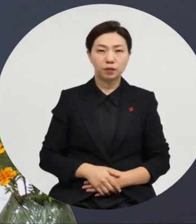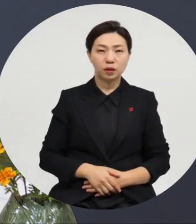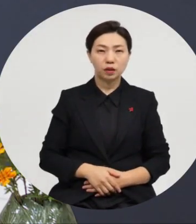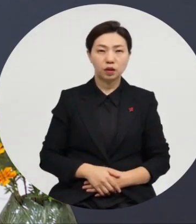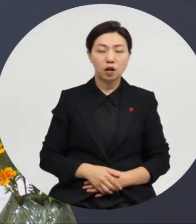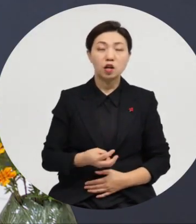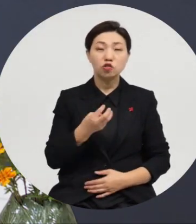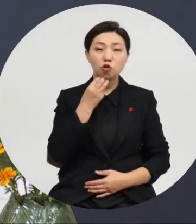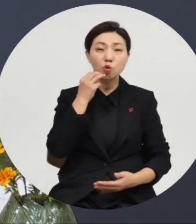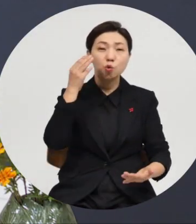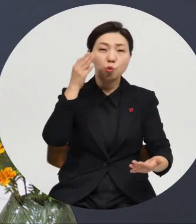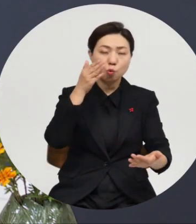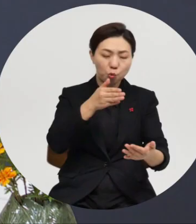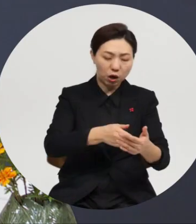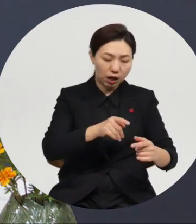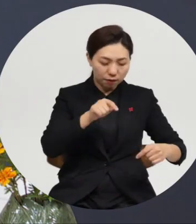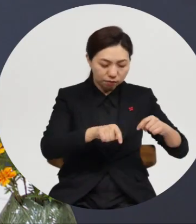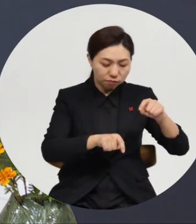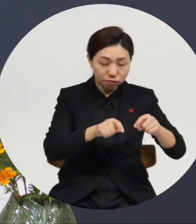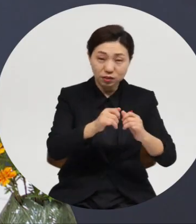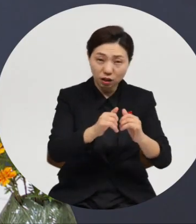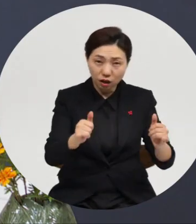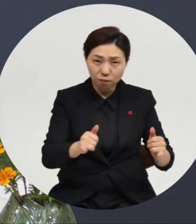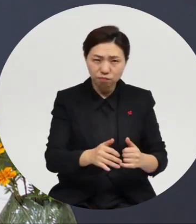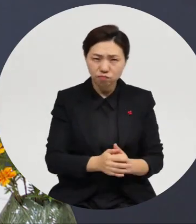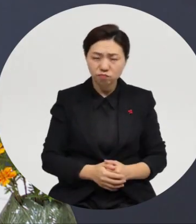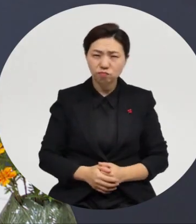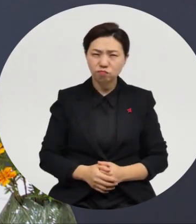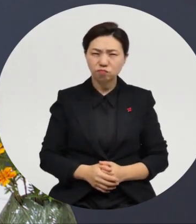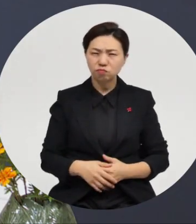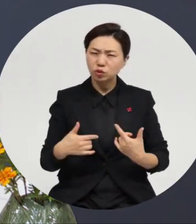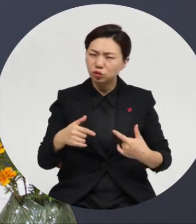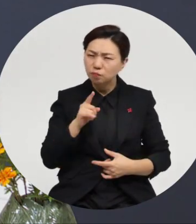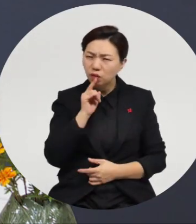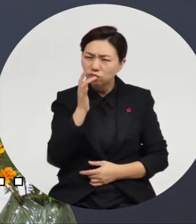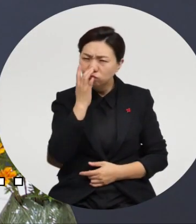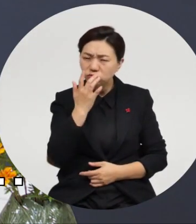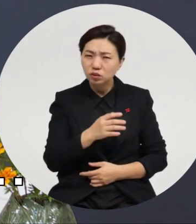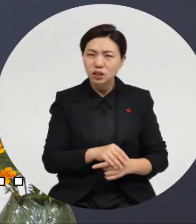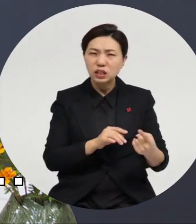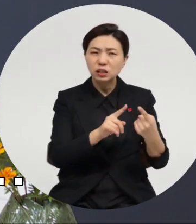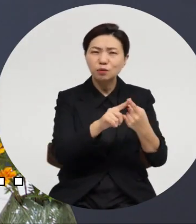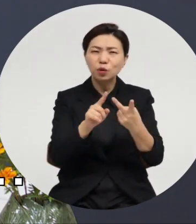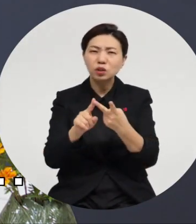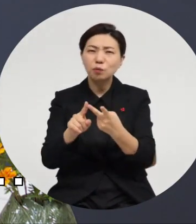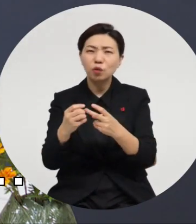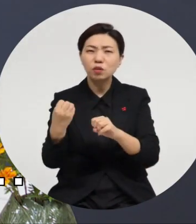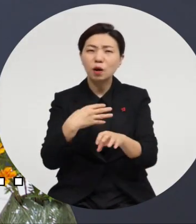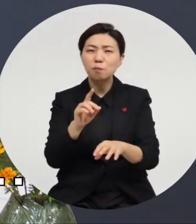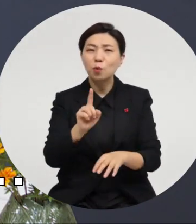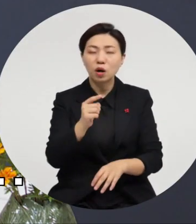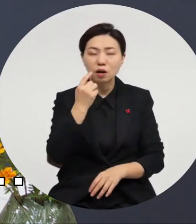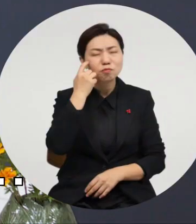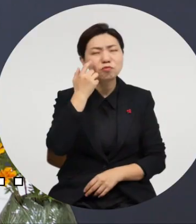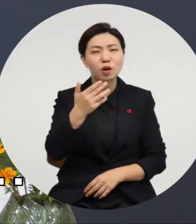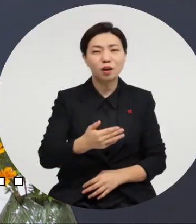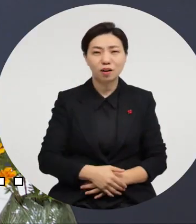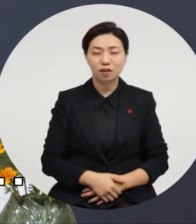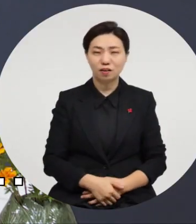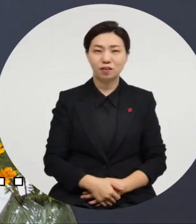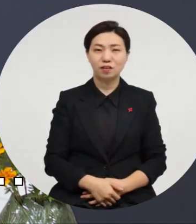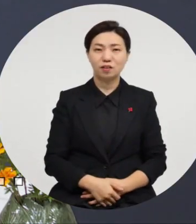늘 서울로 가는 사람이 빨리 갈것 같습니다. 무슨 말인지 모르겠는데, 그 1번 대답인지